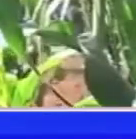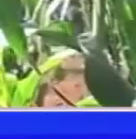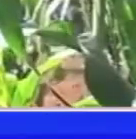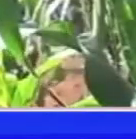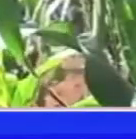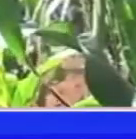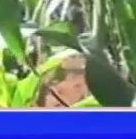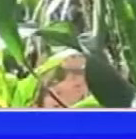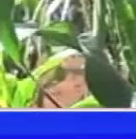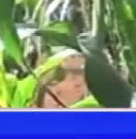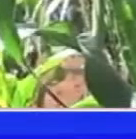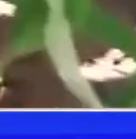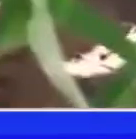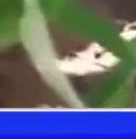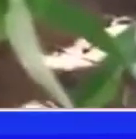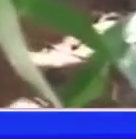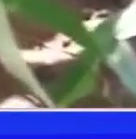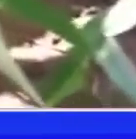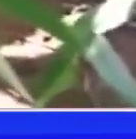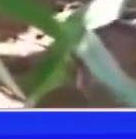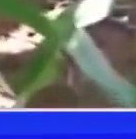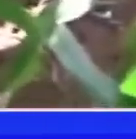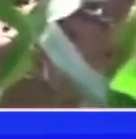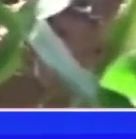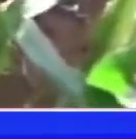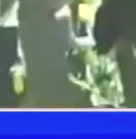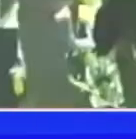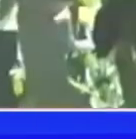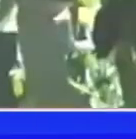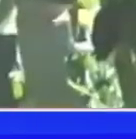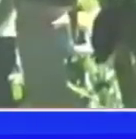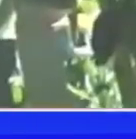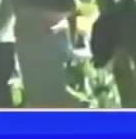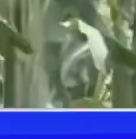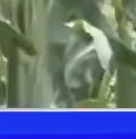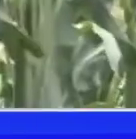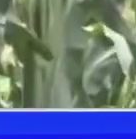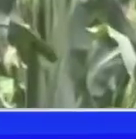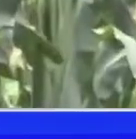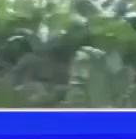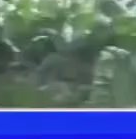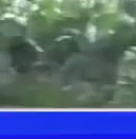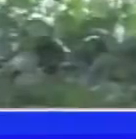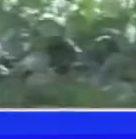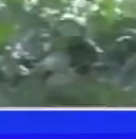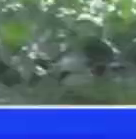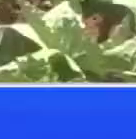Aemi kukulwa madhukume bamena atongo induani nikana kukitana na kinyume undani.